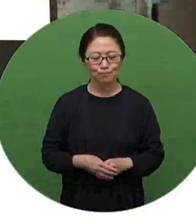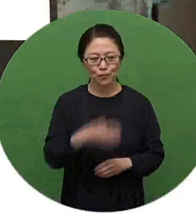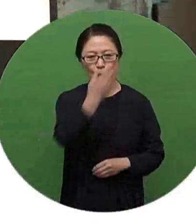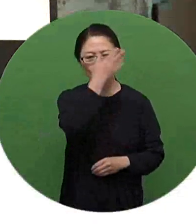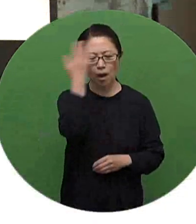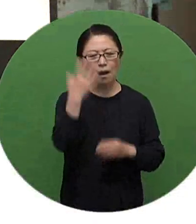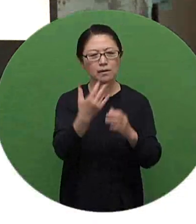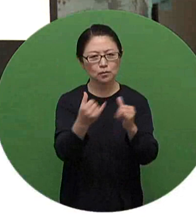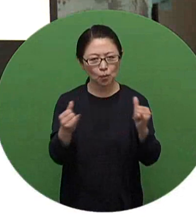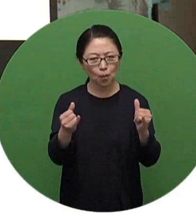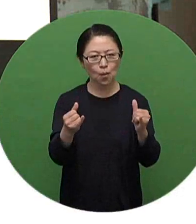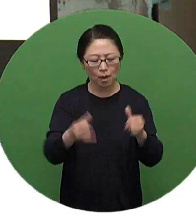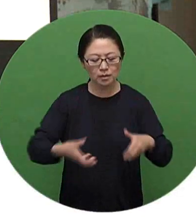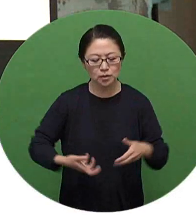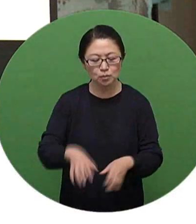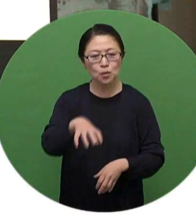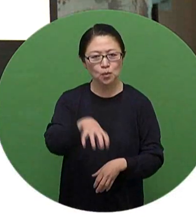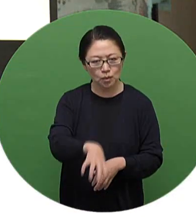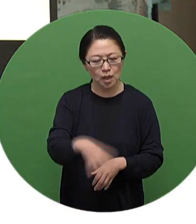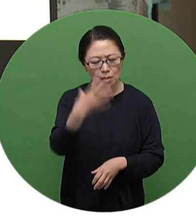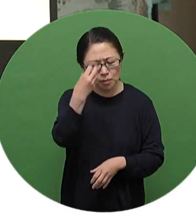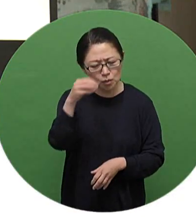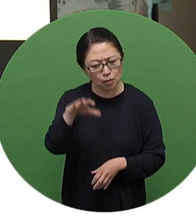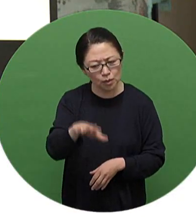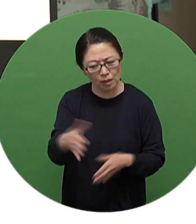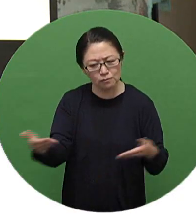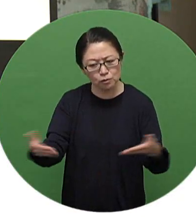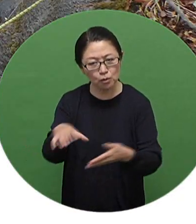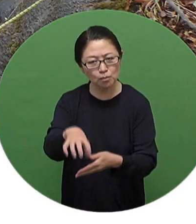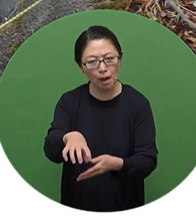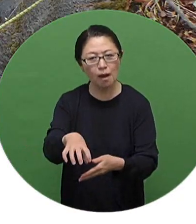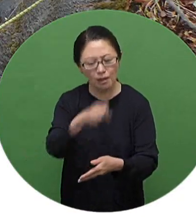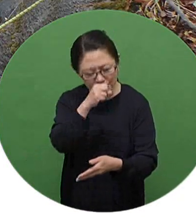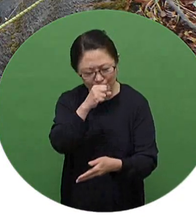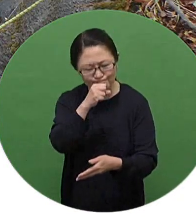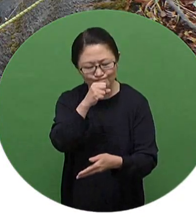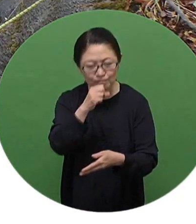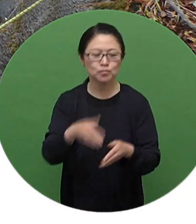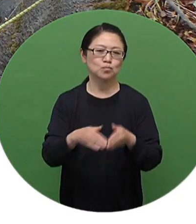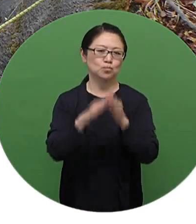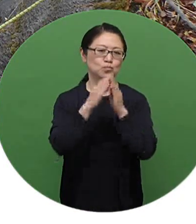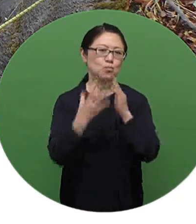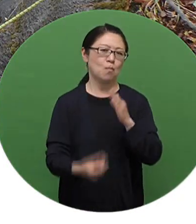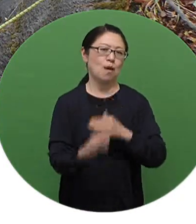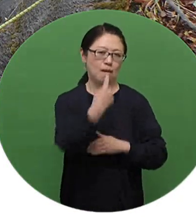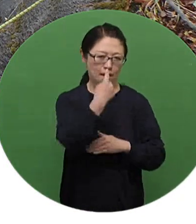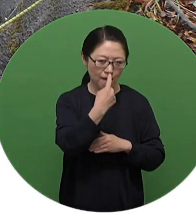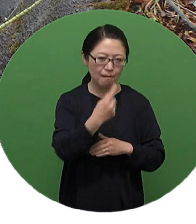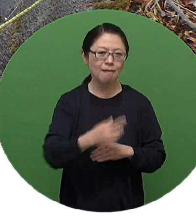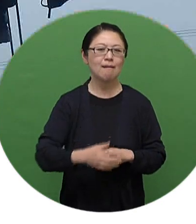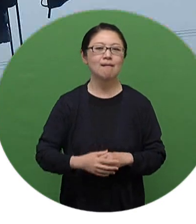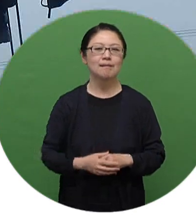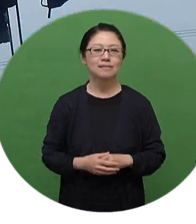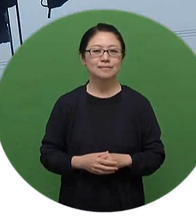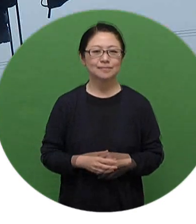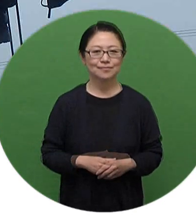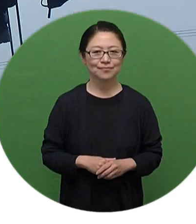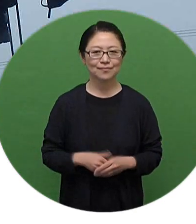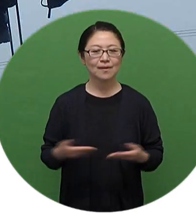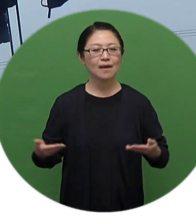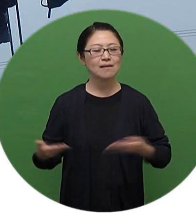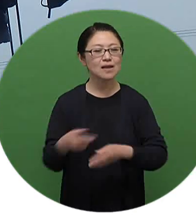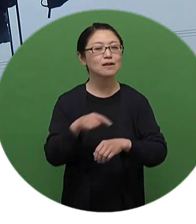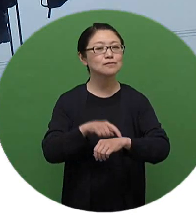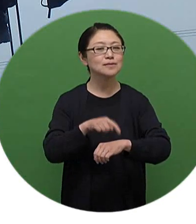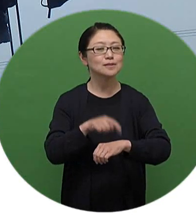若い人が地元で働きたいところで働けるような職場を作りたいなと思って始めました。当初からやっ